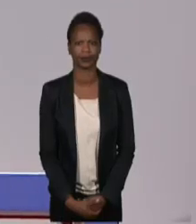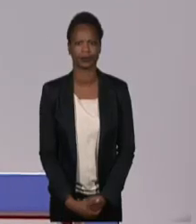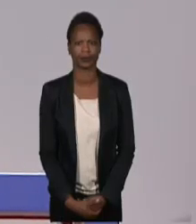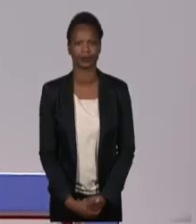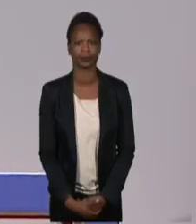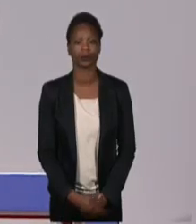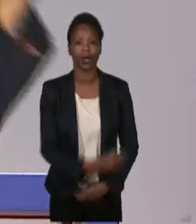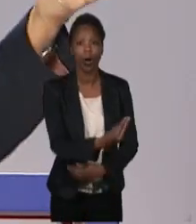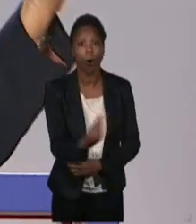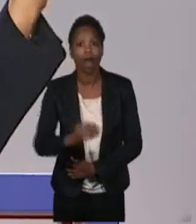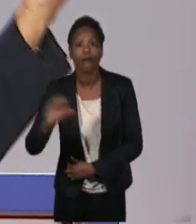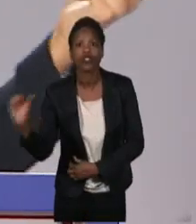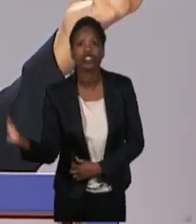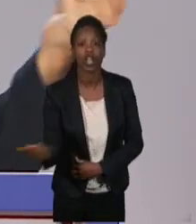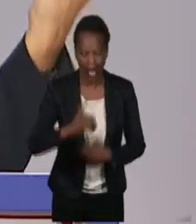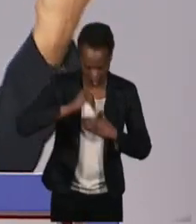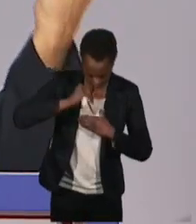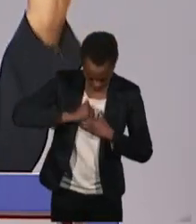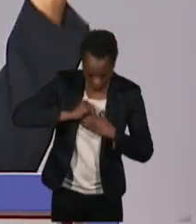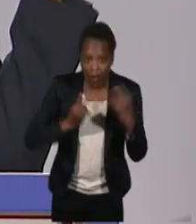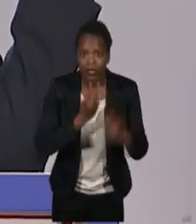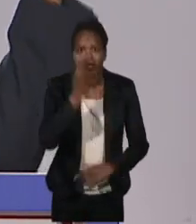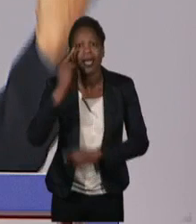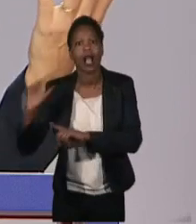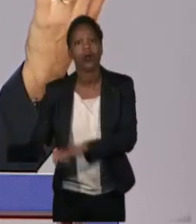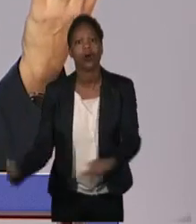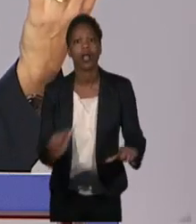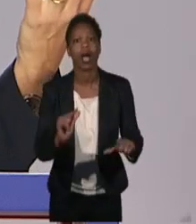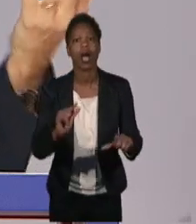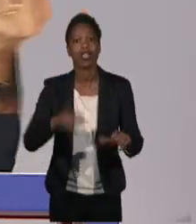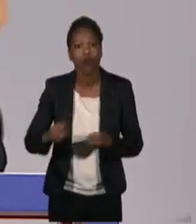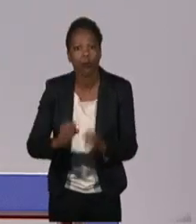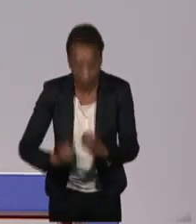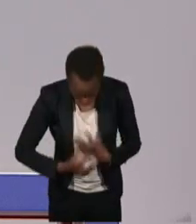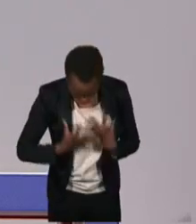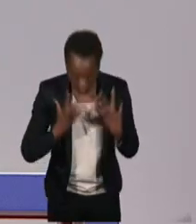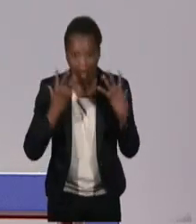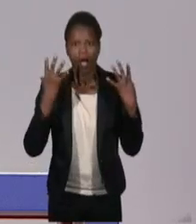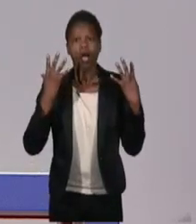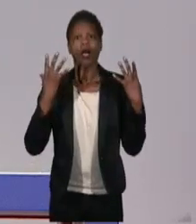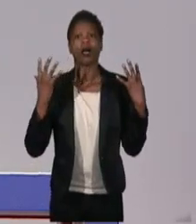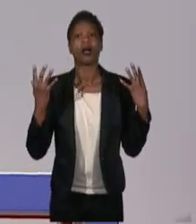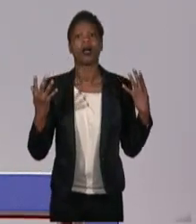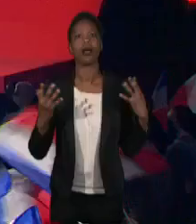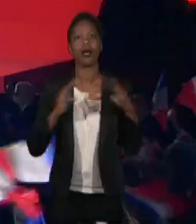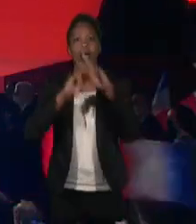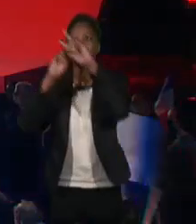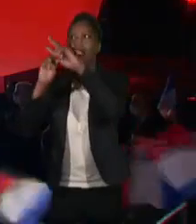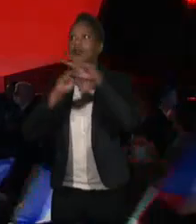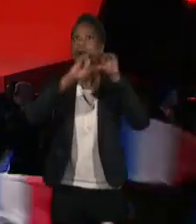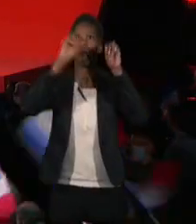Chaque enfant a en lui un talent qu'il nous appartient de révéler, une étoile qui peut